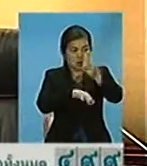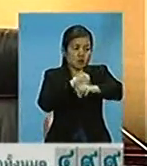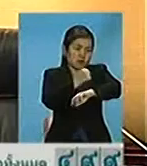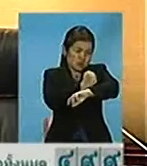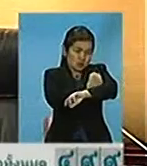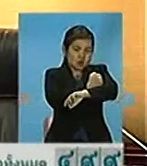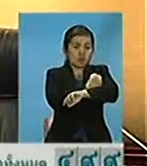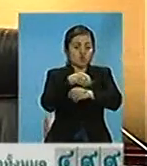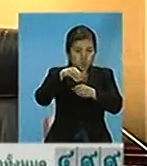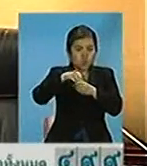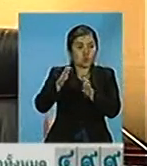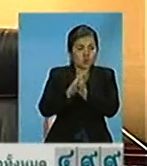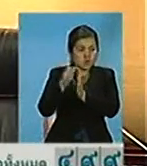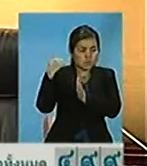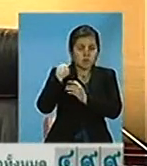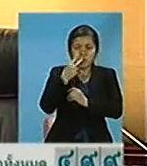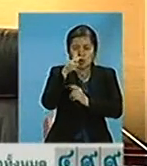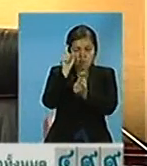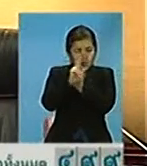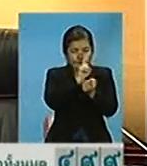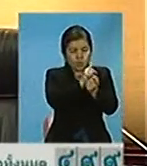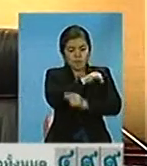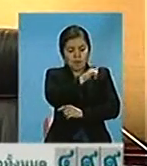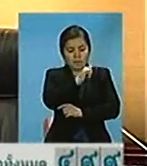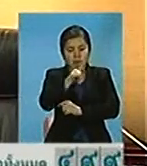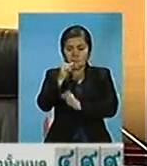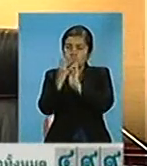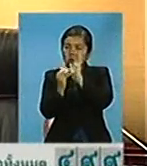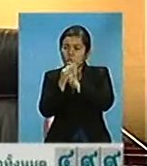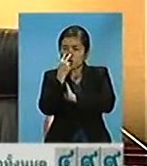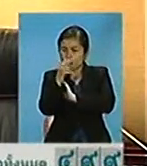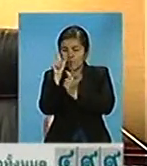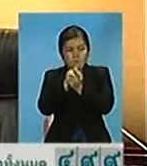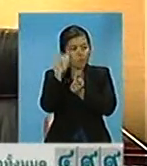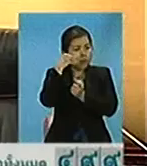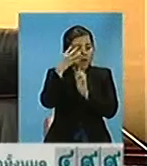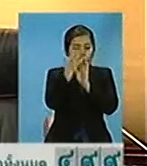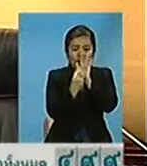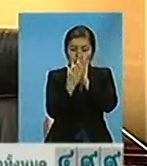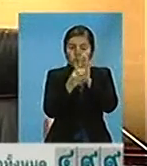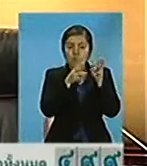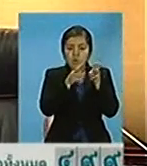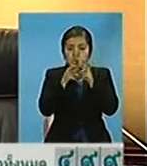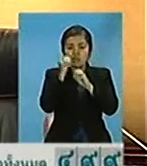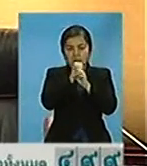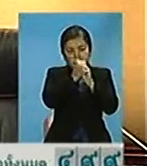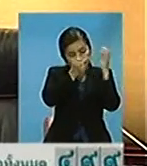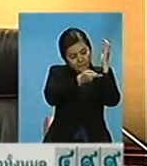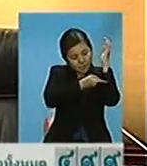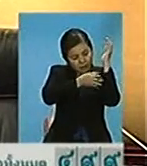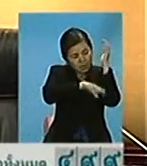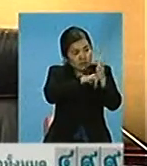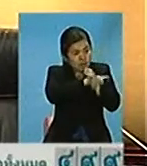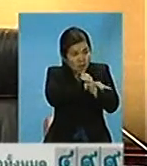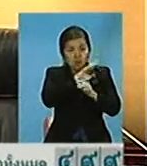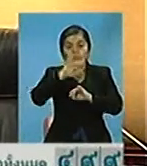น่นอนที่เราเห็นกันอยู่เสมอไปอบรมที่ไหนที่ไหนเนี่ยที่เห็นมีการอยู่ตลอดก็คือว่าอบรมการกรีดยางนะครับถ้าชาวสวนเ